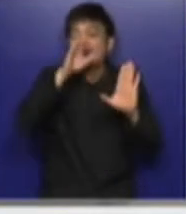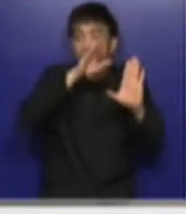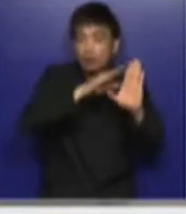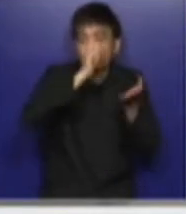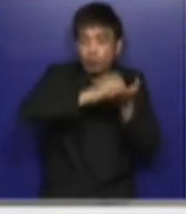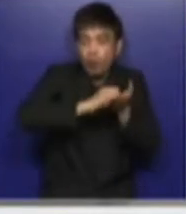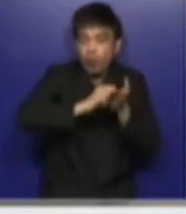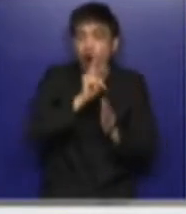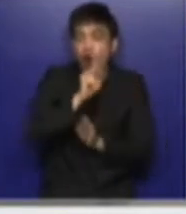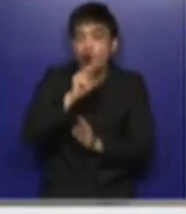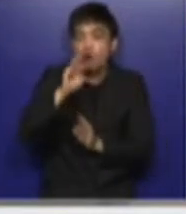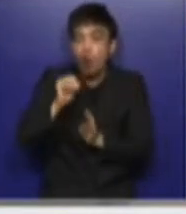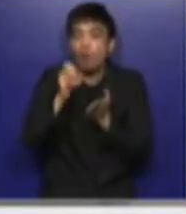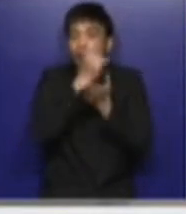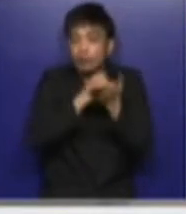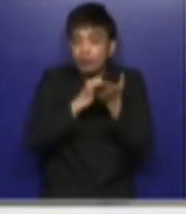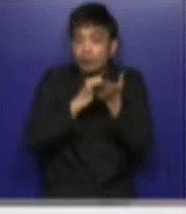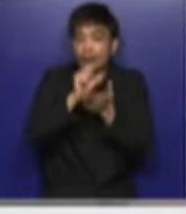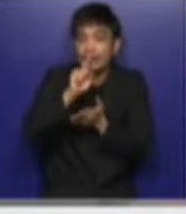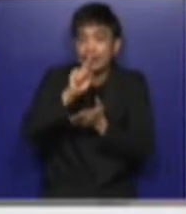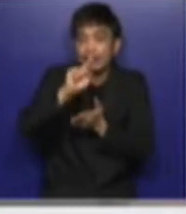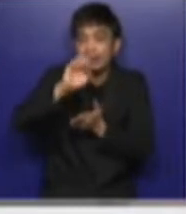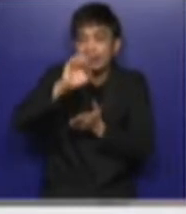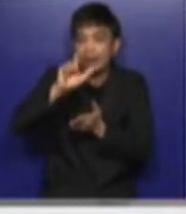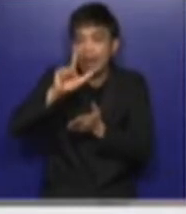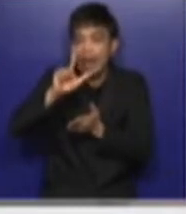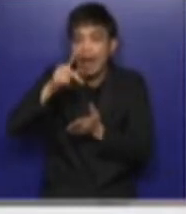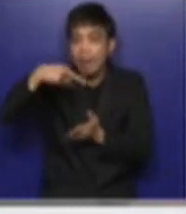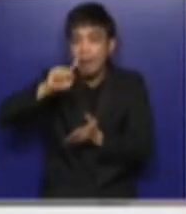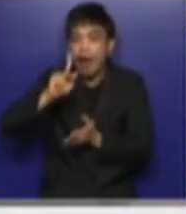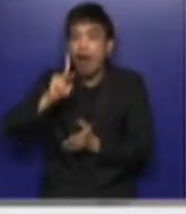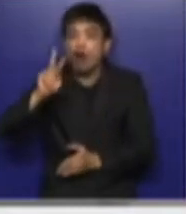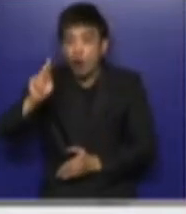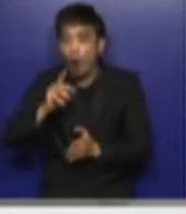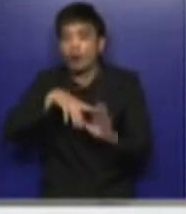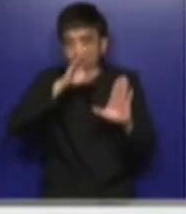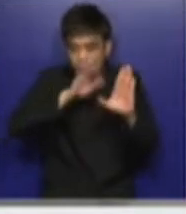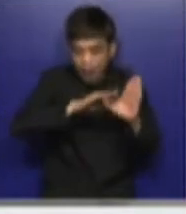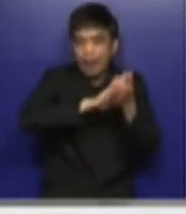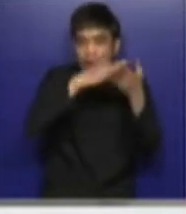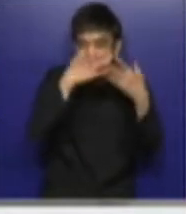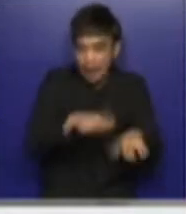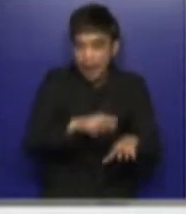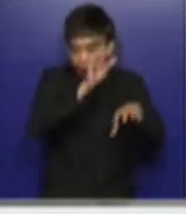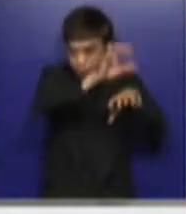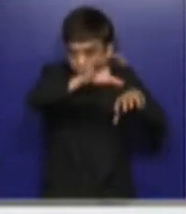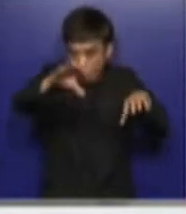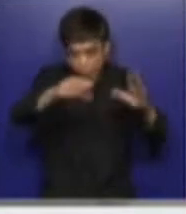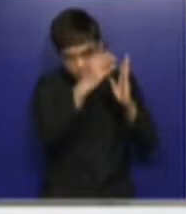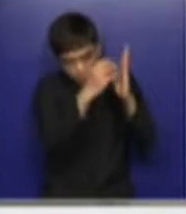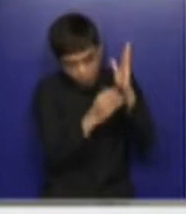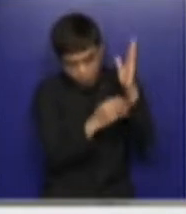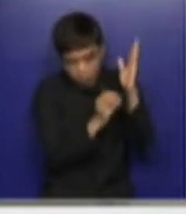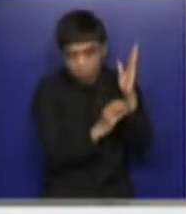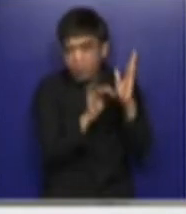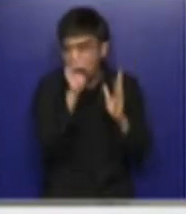งและรอการขึ้นทะเบียนอยู่อีกกว่า 5,000 แห่งค่ะโบราณสถานเหล่านี้นะคะกระจายอยู่ทุกจังหวัดในประเทศไทยค่ะบางแห่งก็ถูกทิ้ง